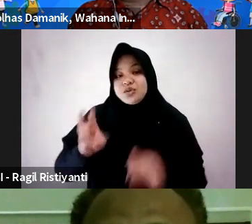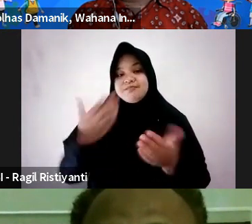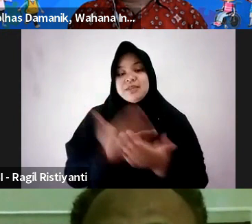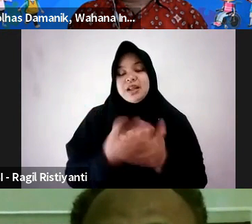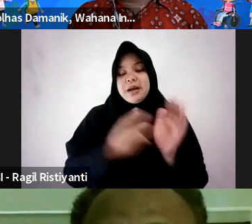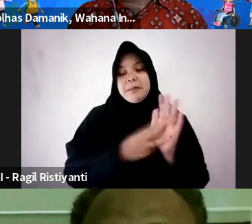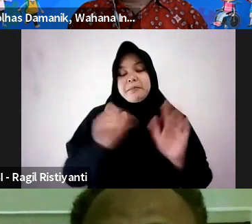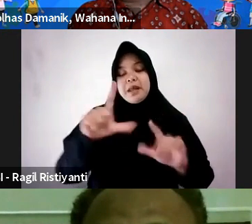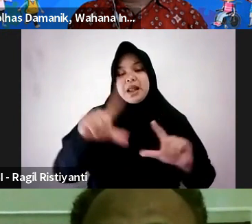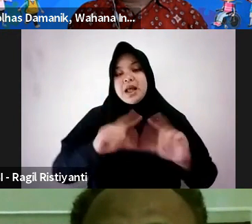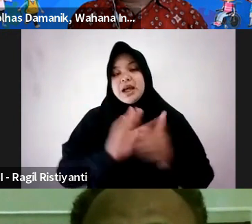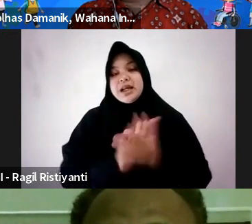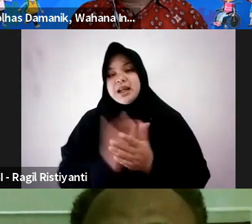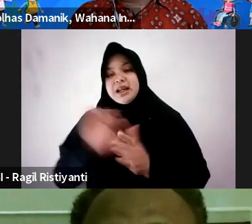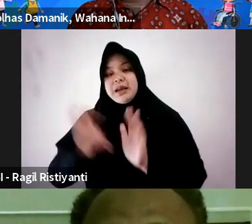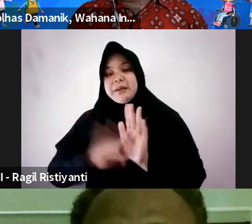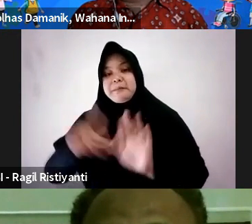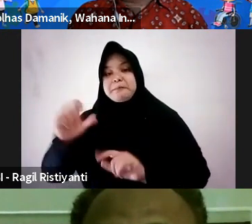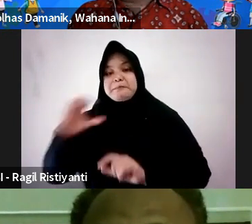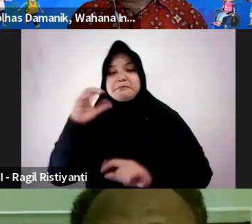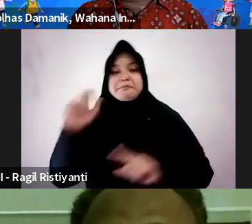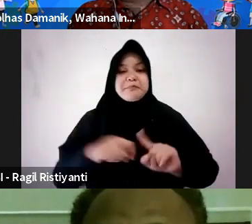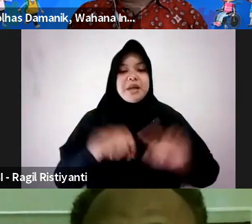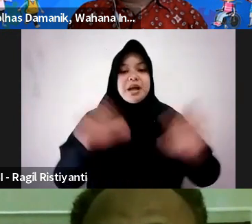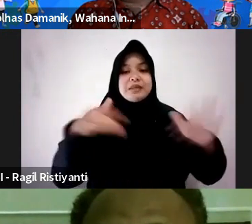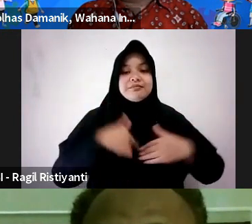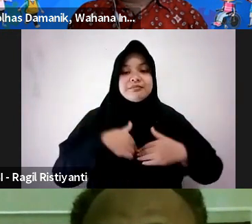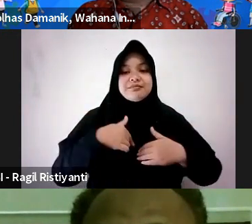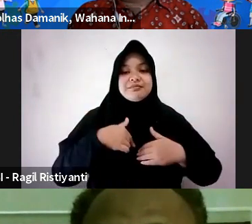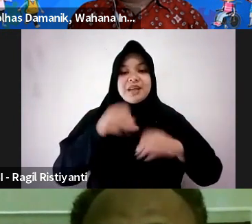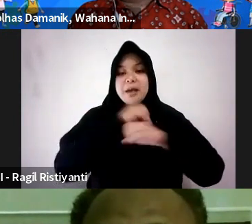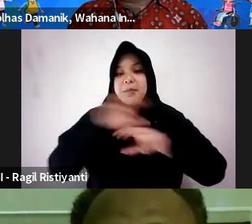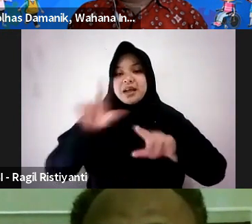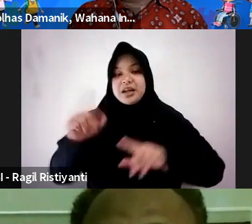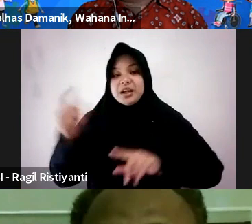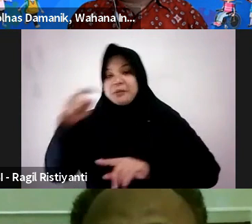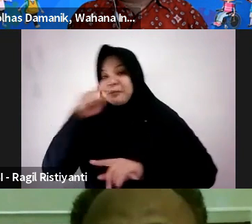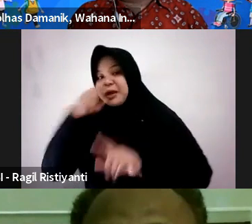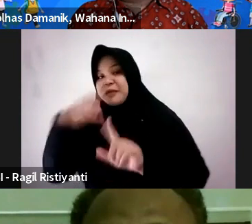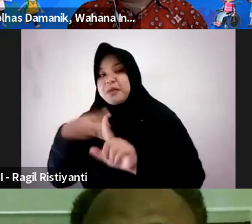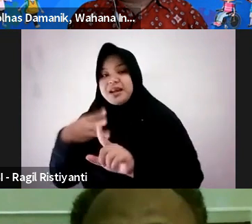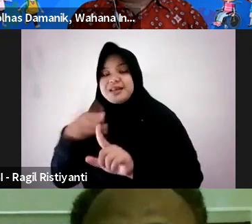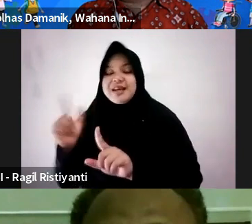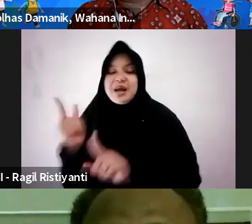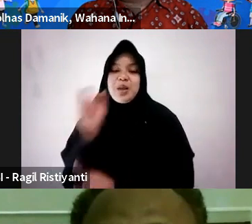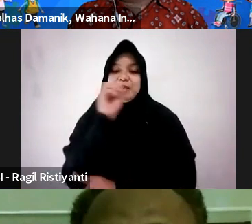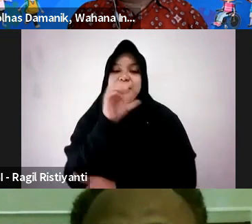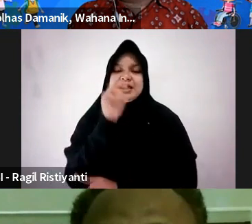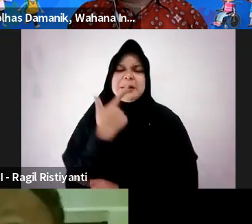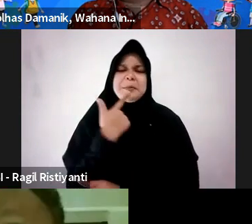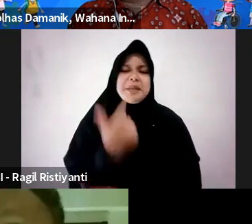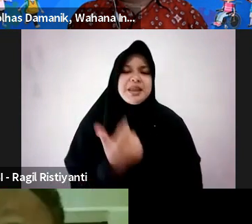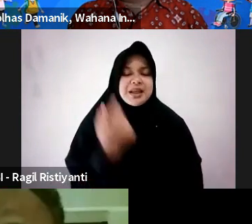tim empek-empek untuk menjadikan pak Bagyo salah satu pembicara juga karena ini penting sekali